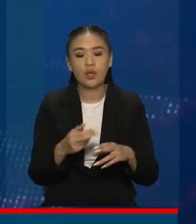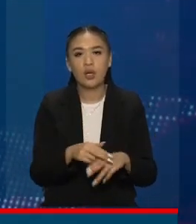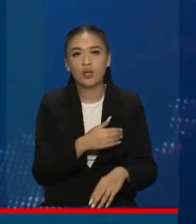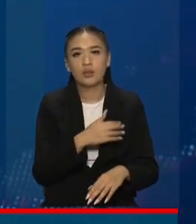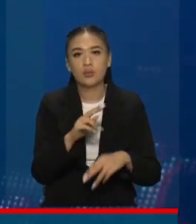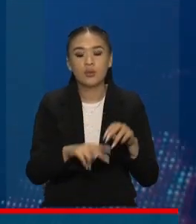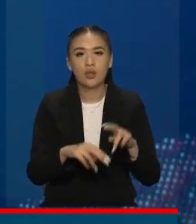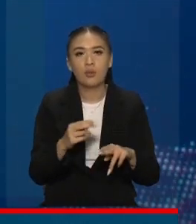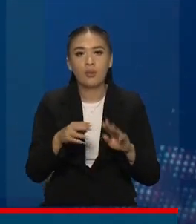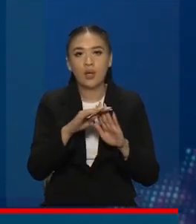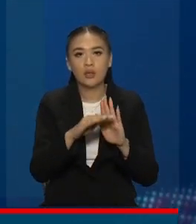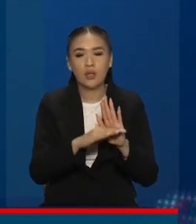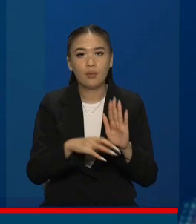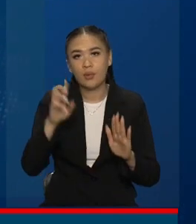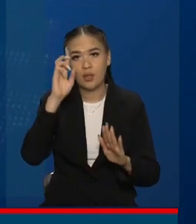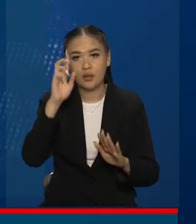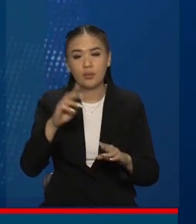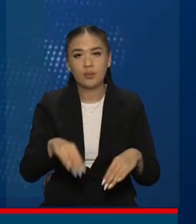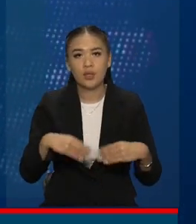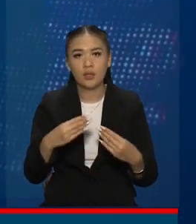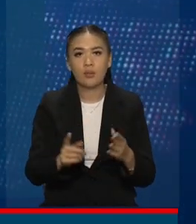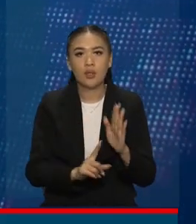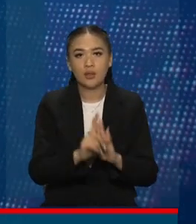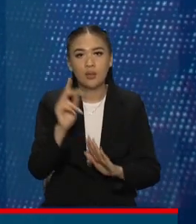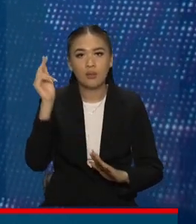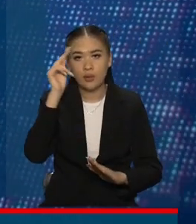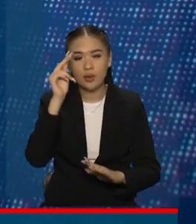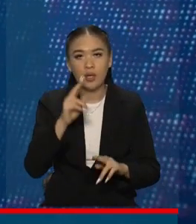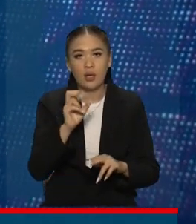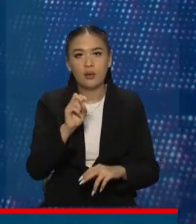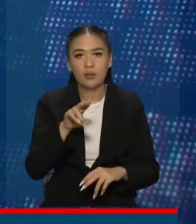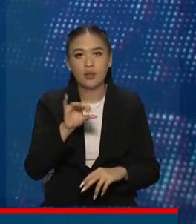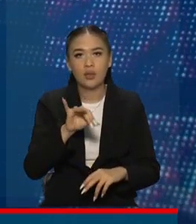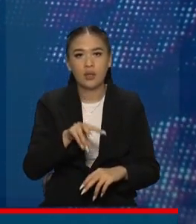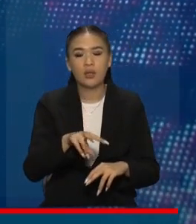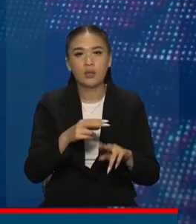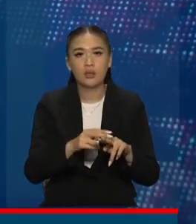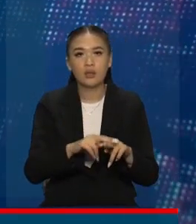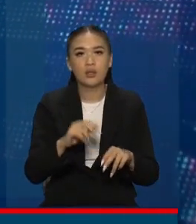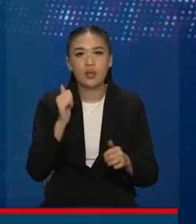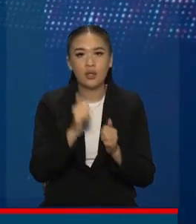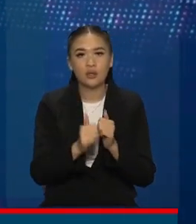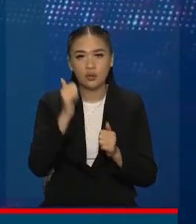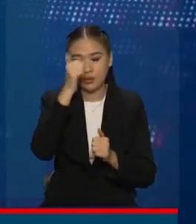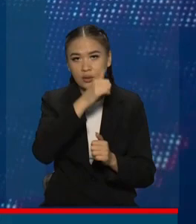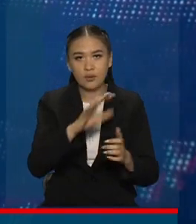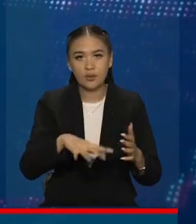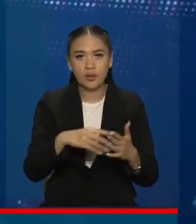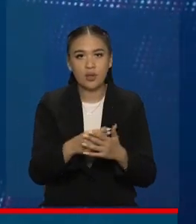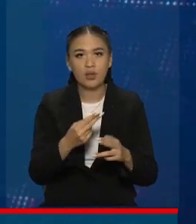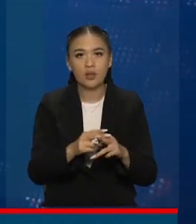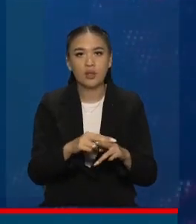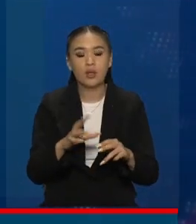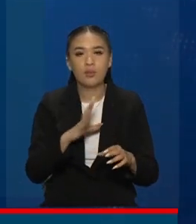құрылады. Бұл бағдарламада мемлекеттен берілетін бастапқы білім беру капиталы бар. Жыл сайынғы сыйақы және инвестициялық табыста